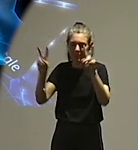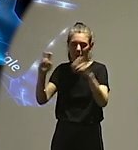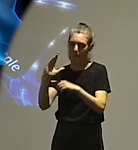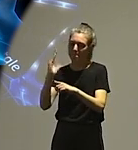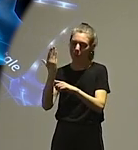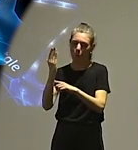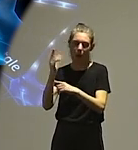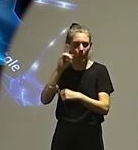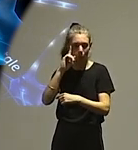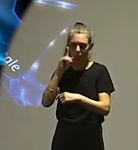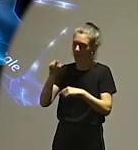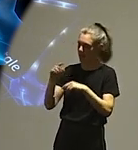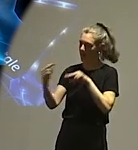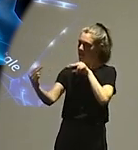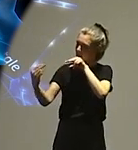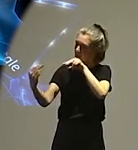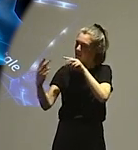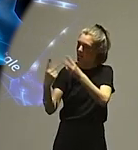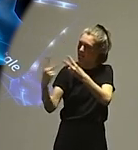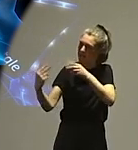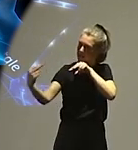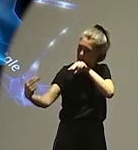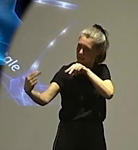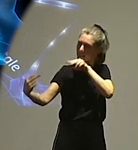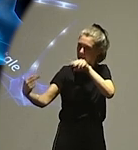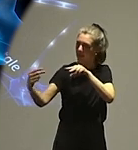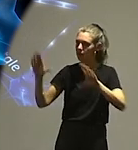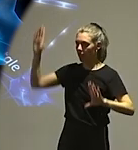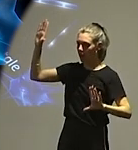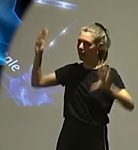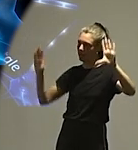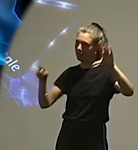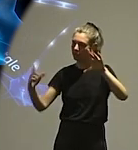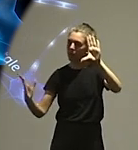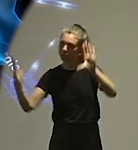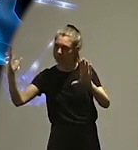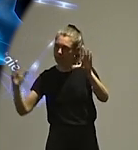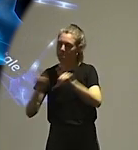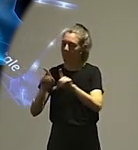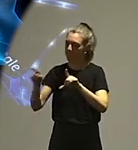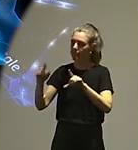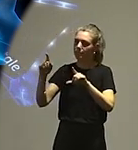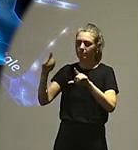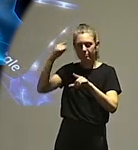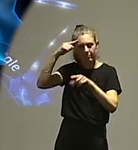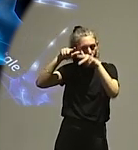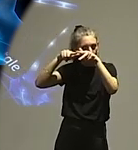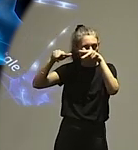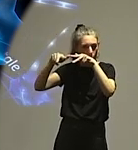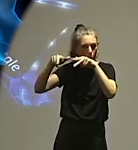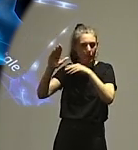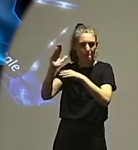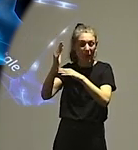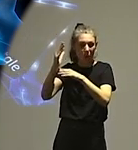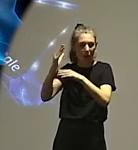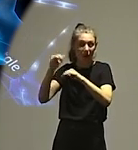activent l'observation, qui sont les mêmes que ceux qui sont dans la pratique physique. Donc on les appelle les neurones miroirs. Voilà, mais là, je ne vous parle